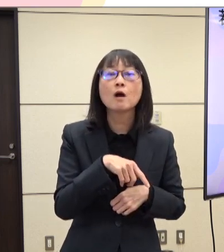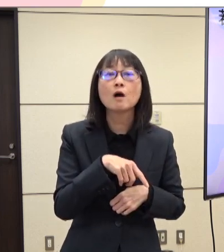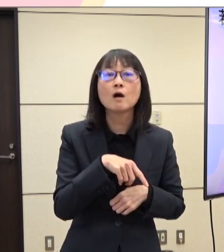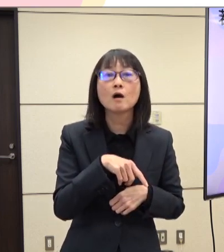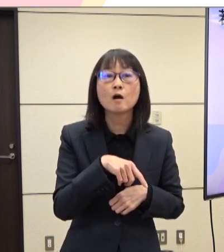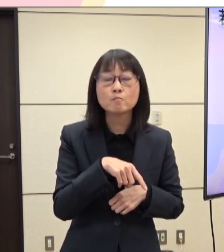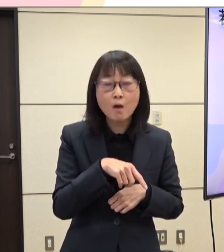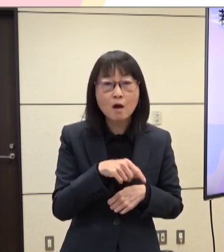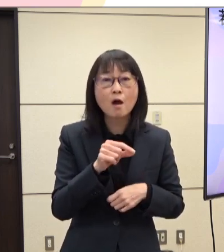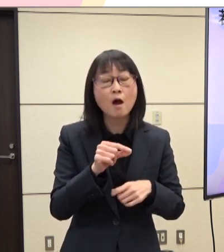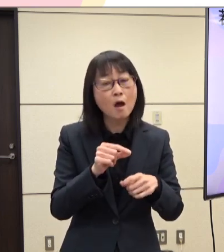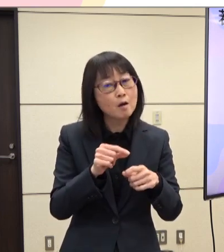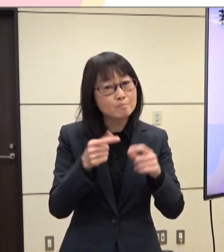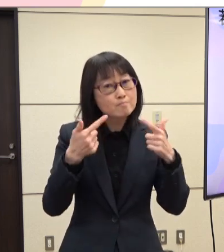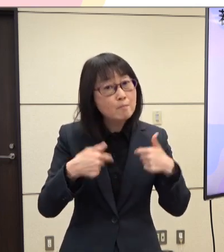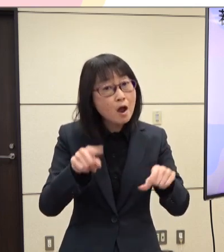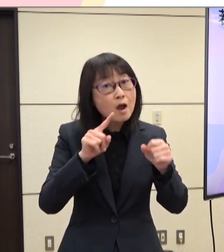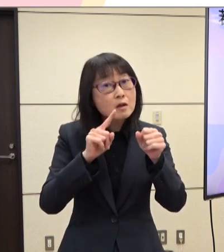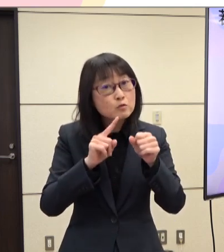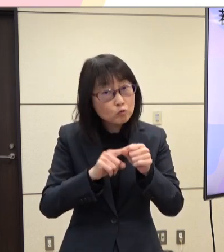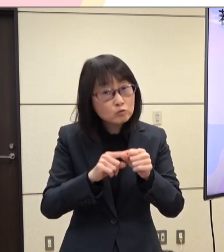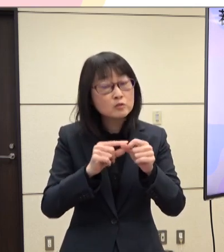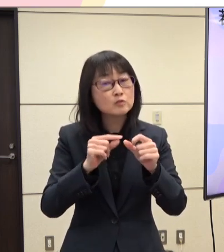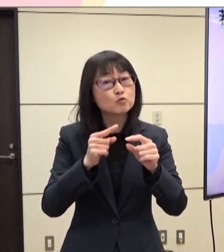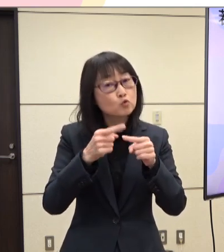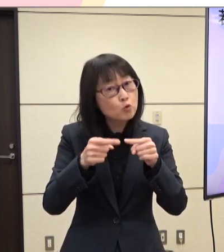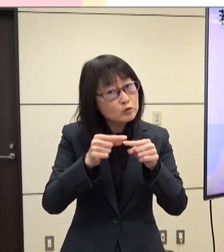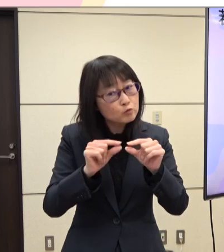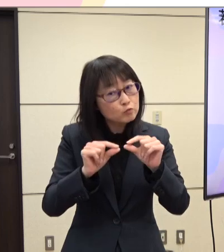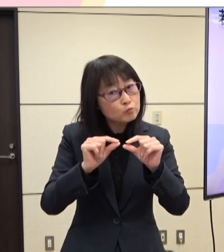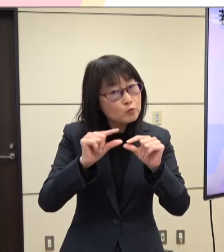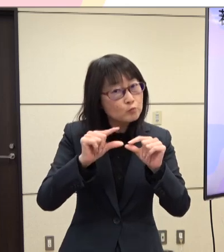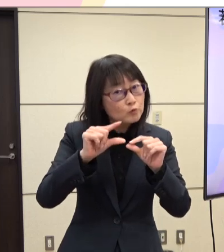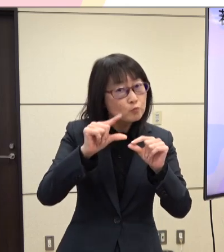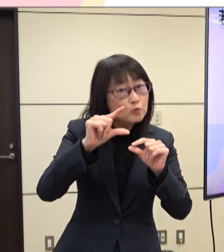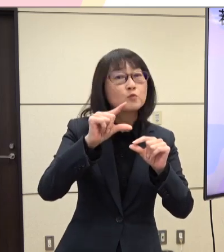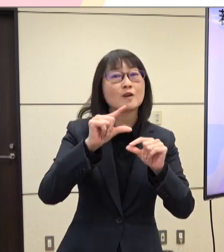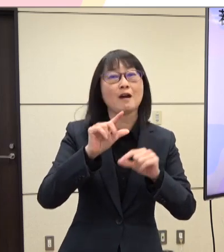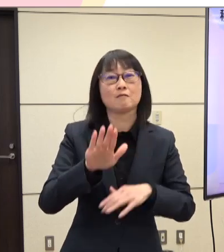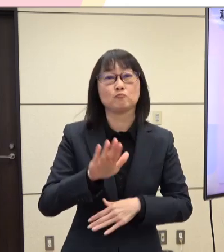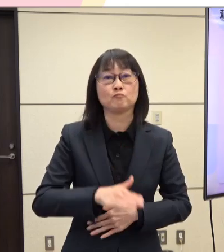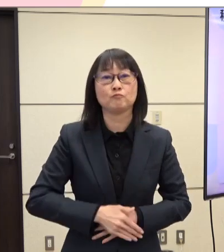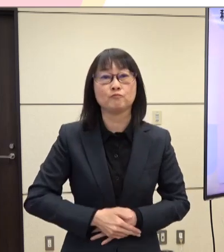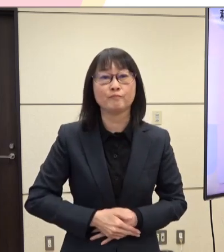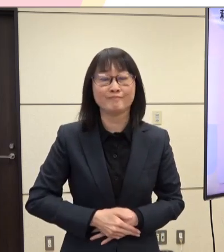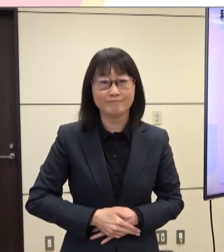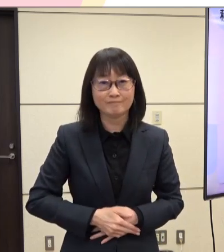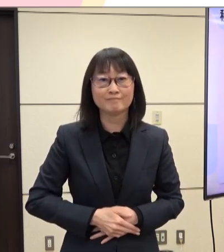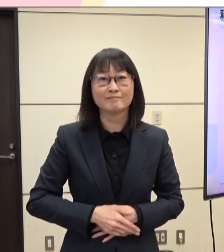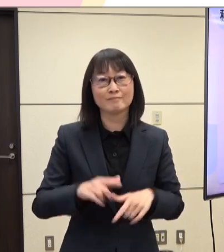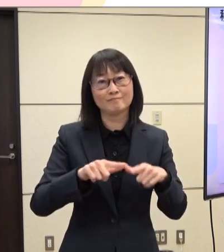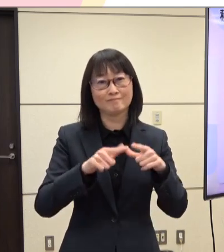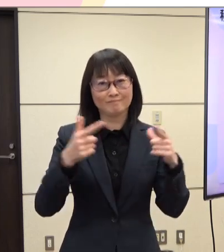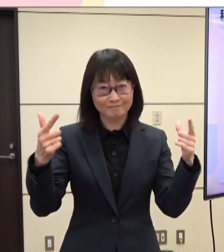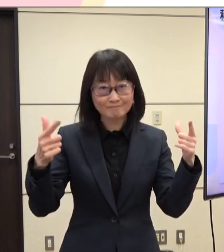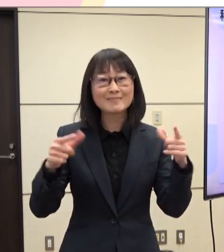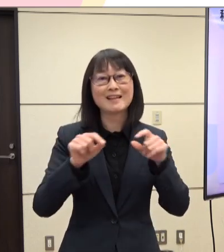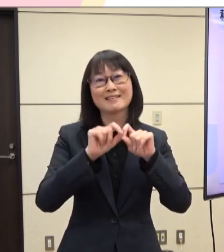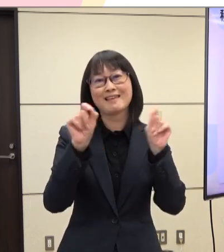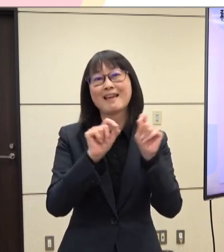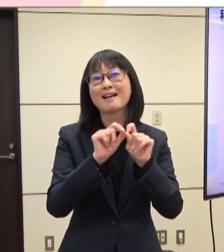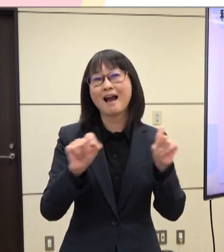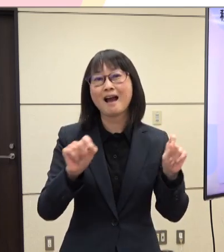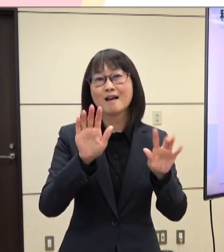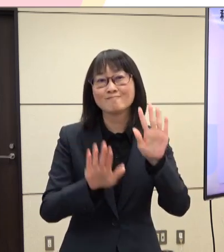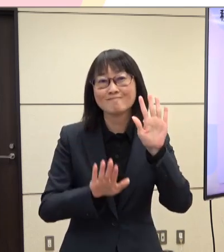つ増えてるんですけども、そういう形で増加傾向にあるのは間違いないだろうというふうに思います。で、本市におきまし